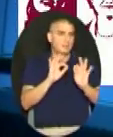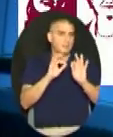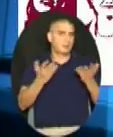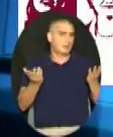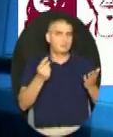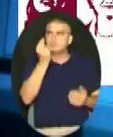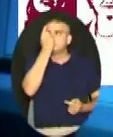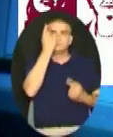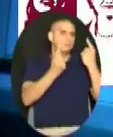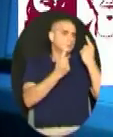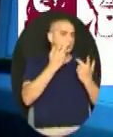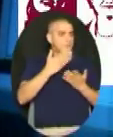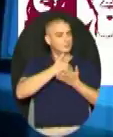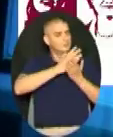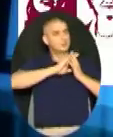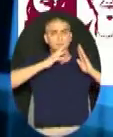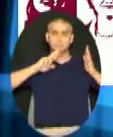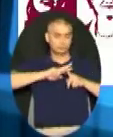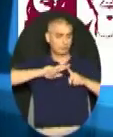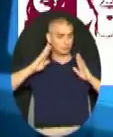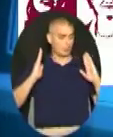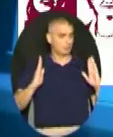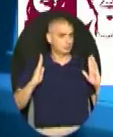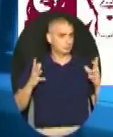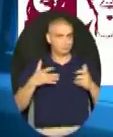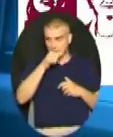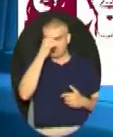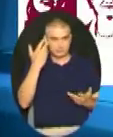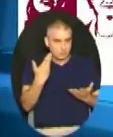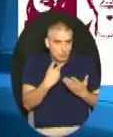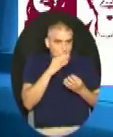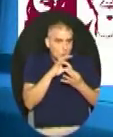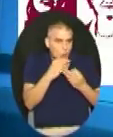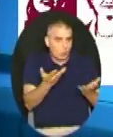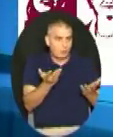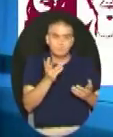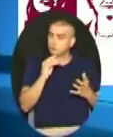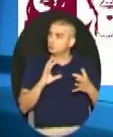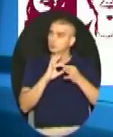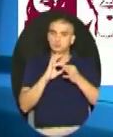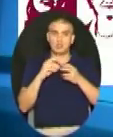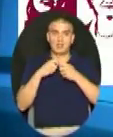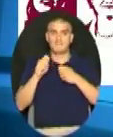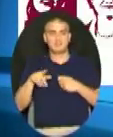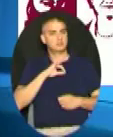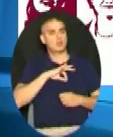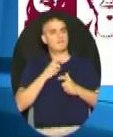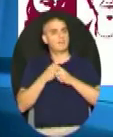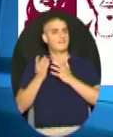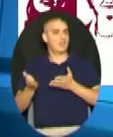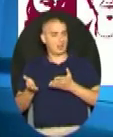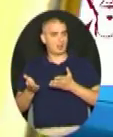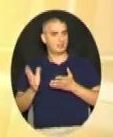כלומר, זה אזכורים בודדים, כשאתה מחלק את זה על פני 3 חודשים של כנס הקיץ, אין שם כלום. יש קורלציה בין הח"כים, בין אופי המפלגה,